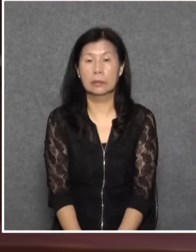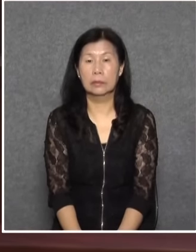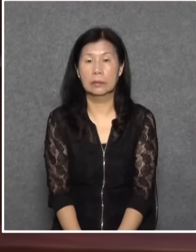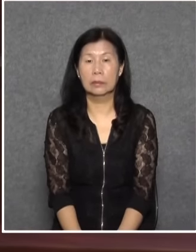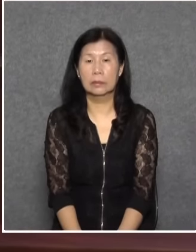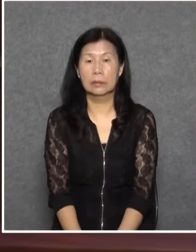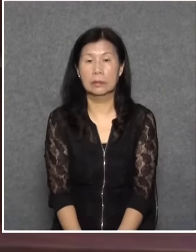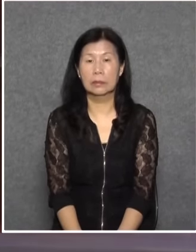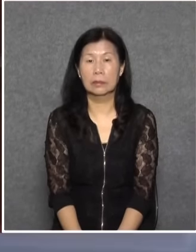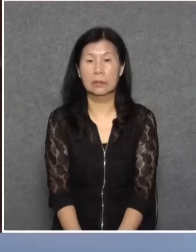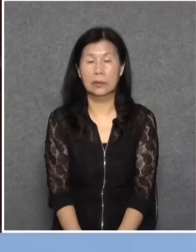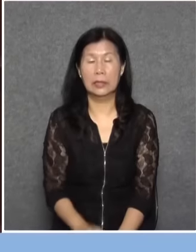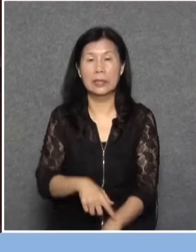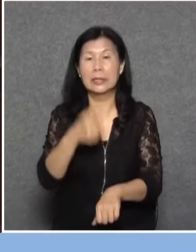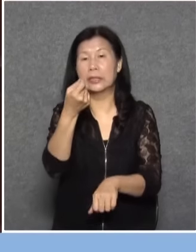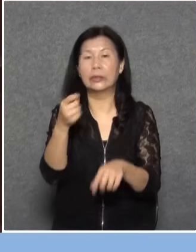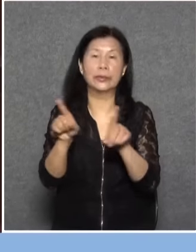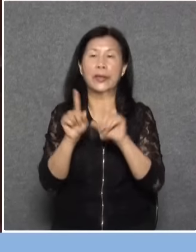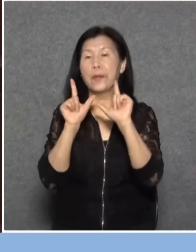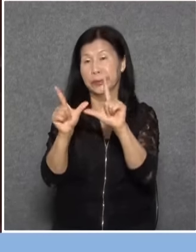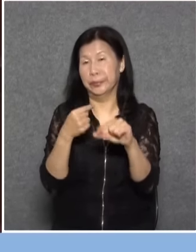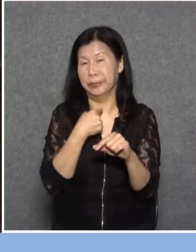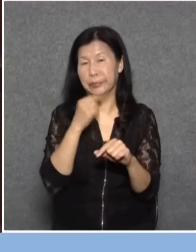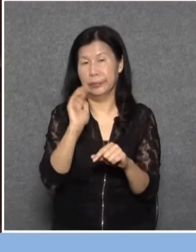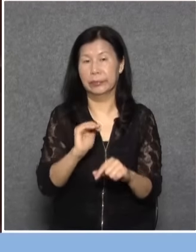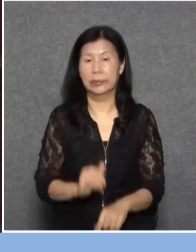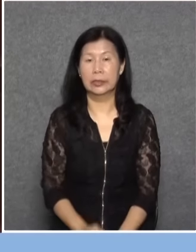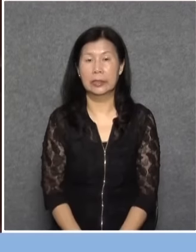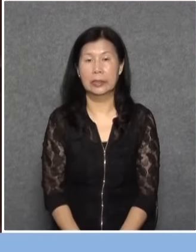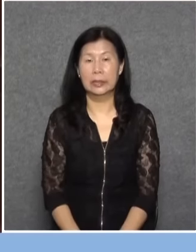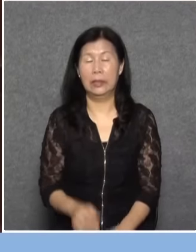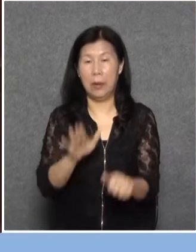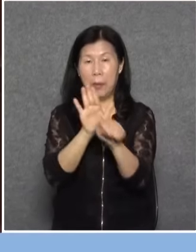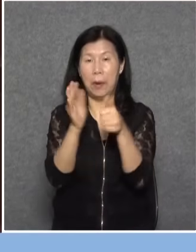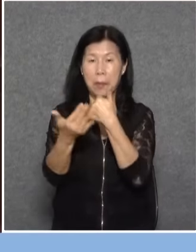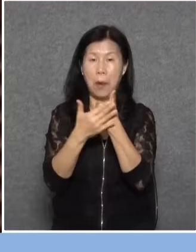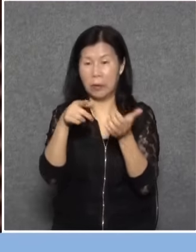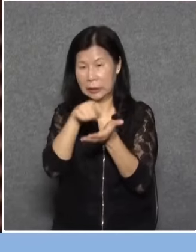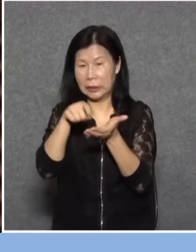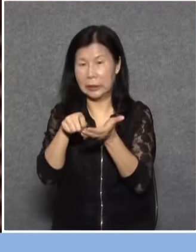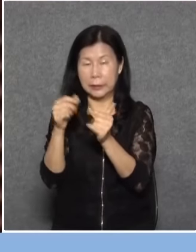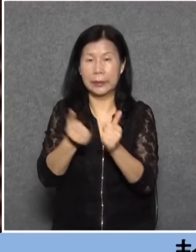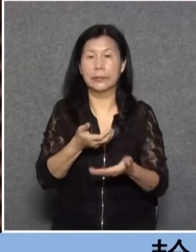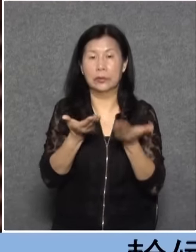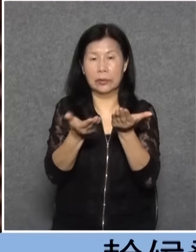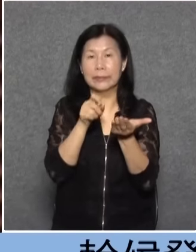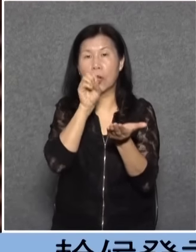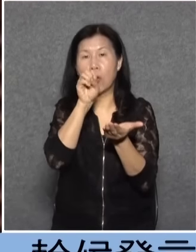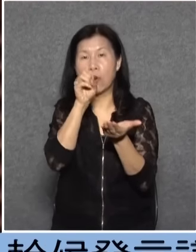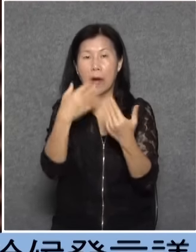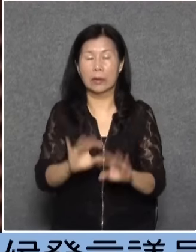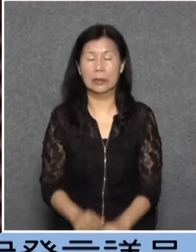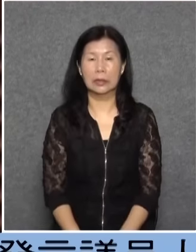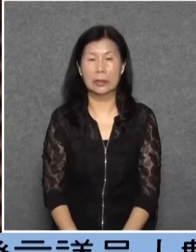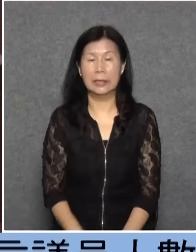即係係咁以呢個回應下嘅，係咪？咁啊啲幕僚幫你寫嗰啲，你照讀嘅啫，係嘛？咁你都冇